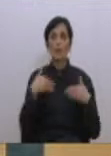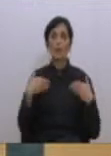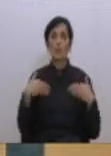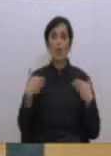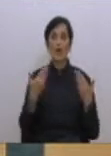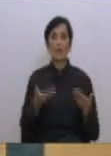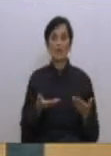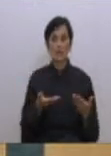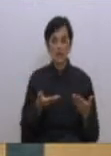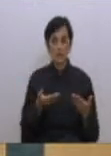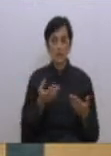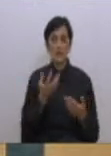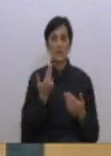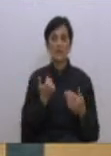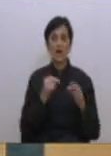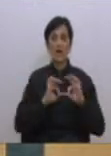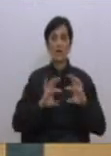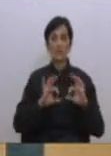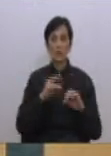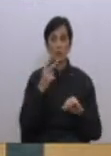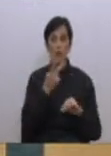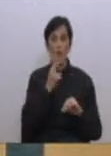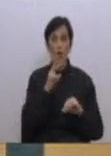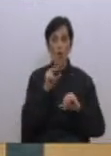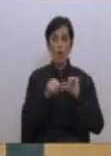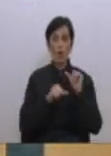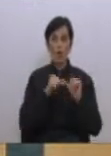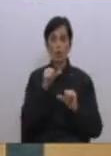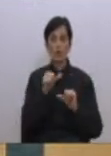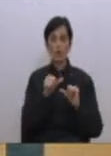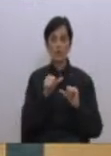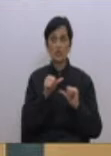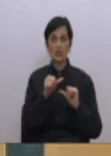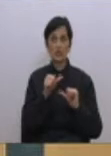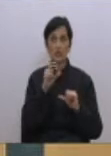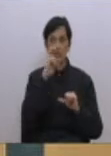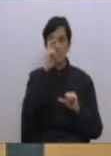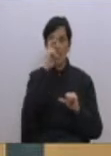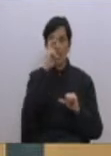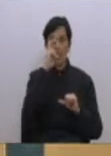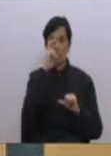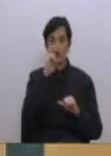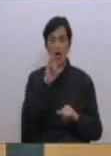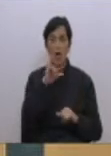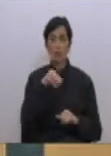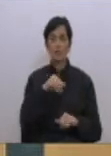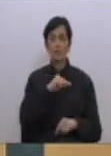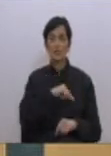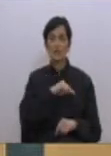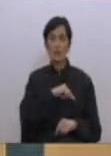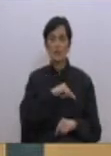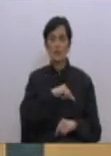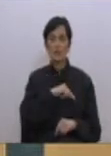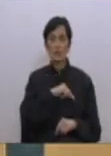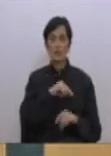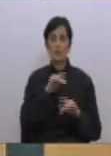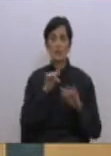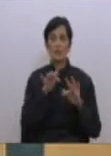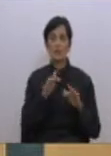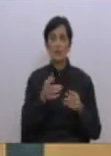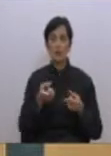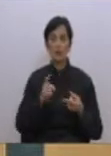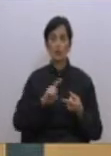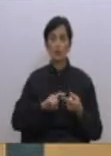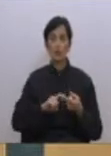მოგესალმებით და წარმოგიდგენთ 2022 წლის სახელმწიფო აუდიტის სამსახურის საქმიანობის